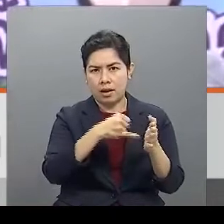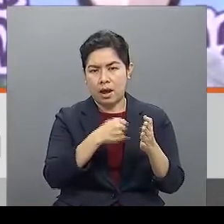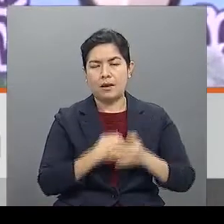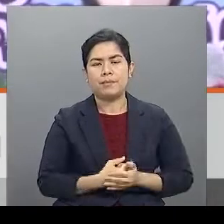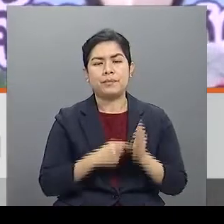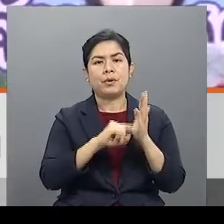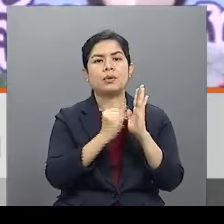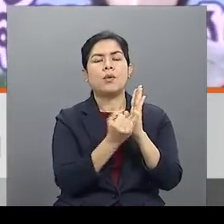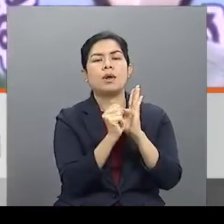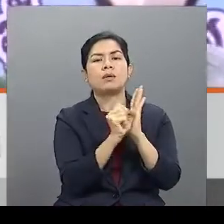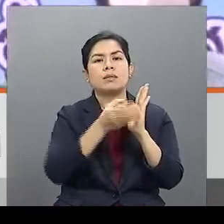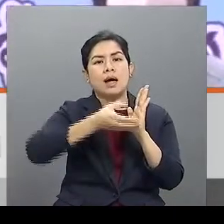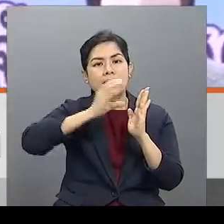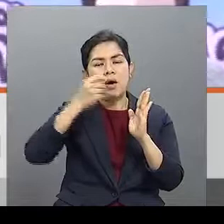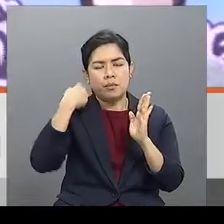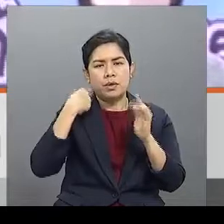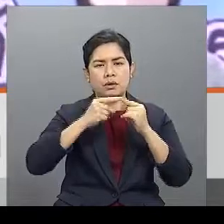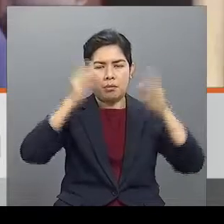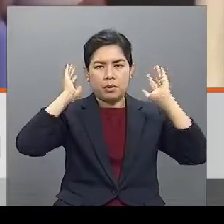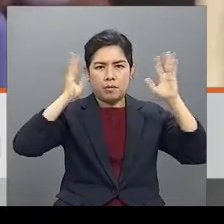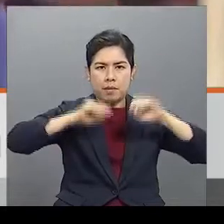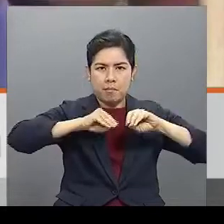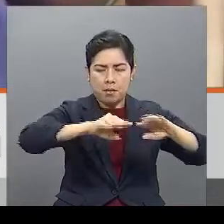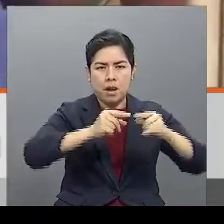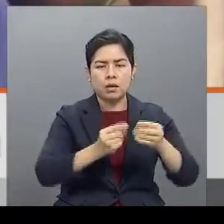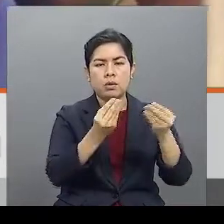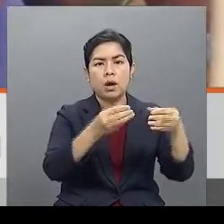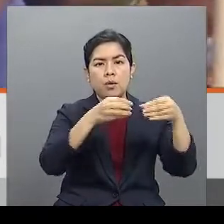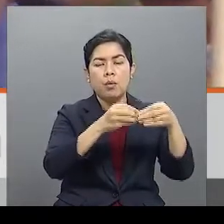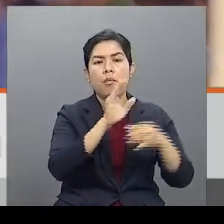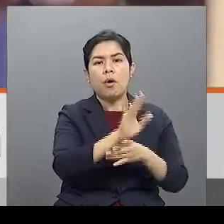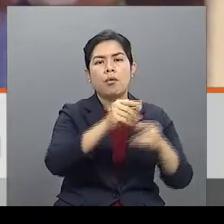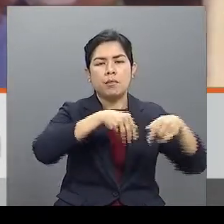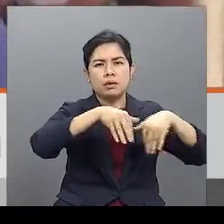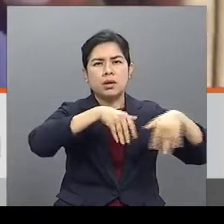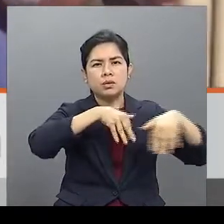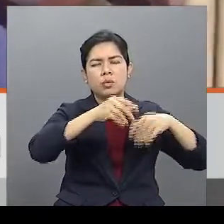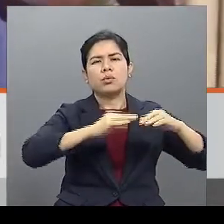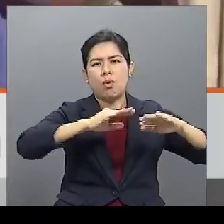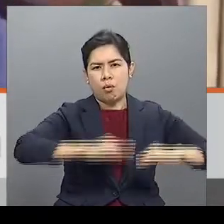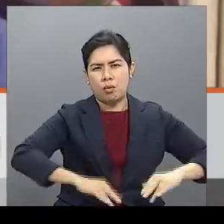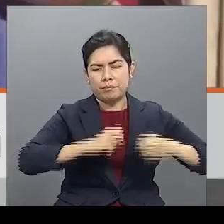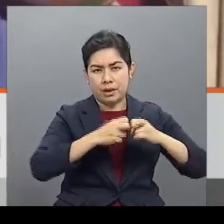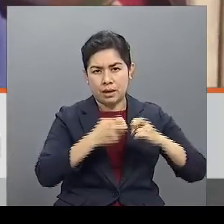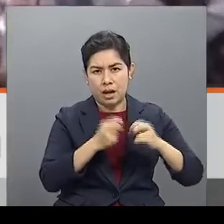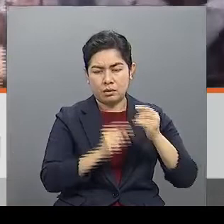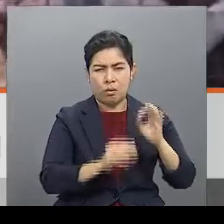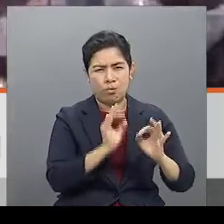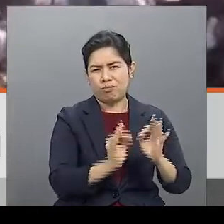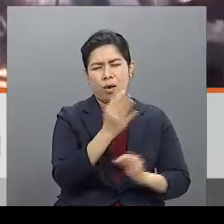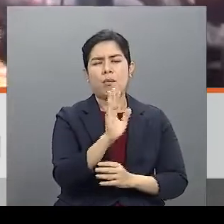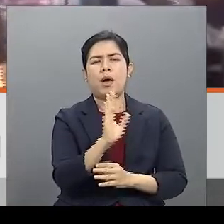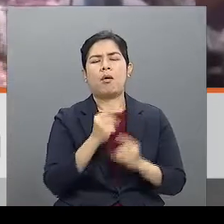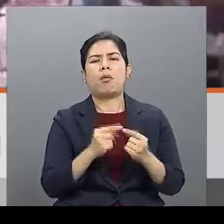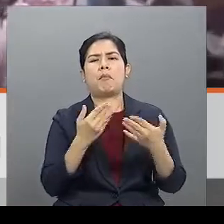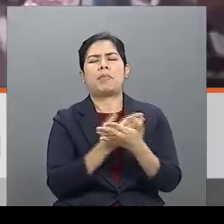รกรหยุดกำจัดเศษวัสดุทางการเกษตรด้วยวิธีเผาเพราะทำให้เกิดปัญหาฝุ่นละอองขนาดเล็กปกคลุมพื้นที่โดยให้เปลี่ยนไปใช้วิธีแปร